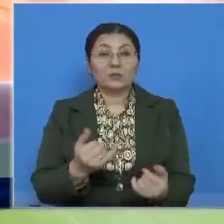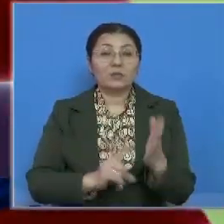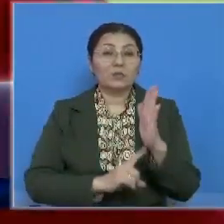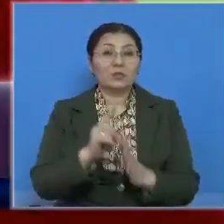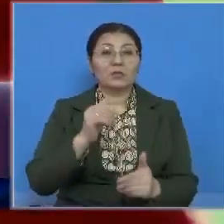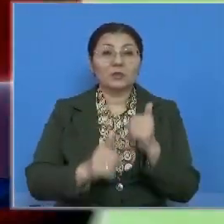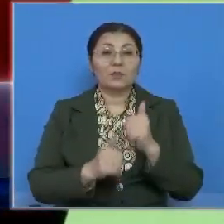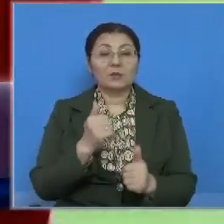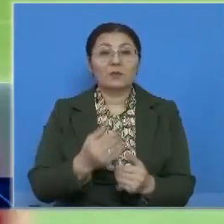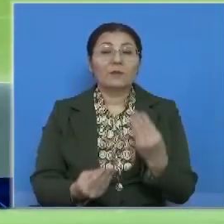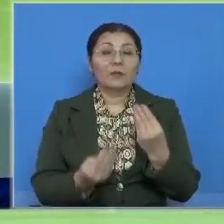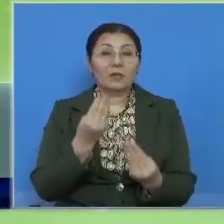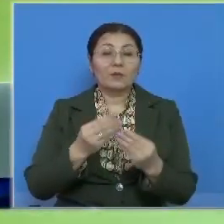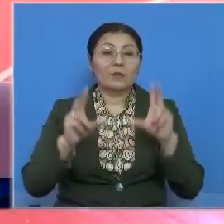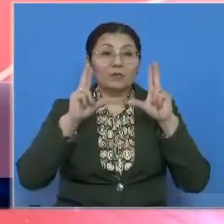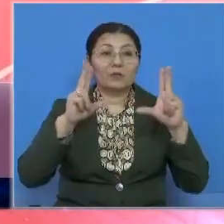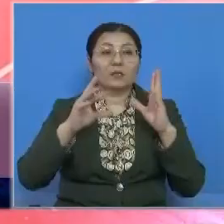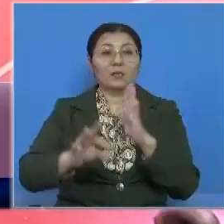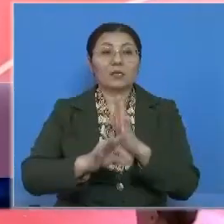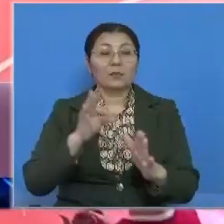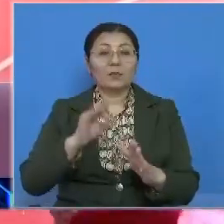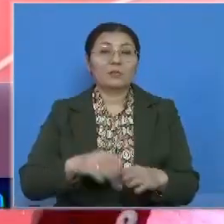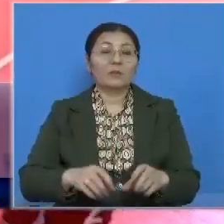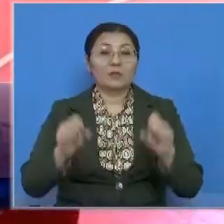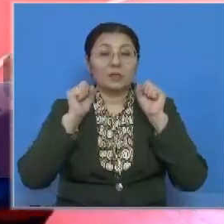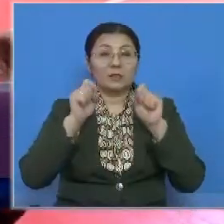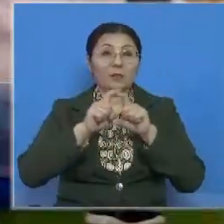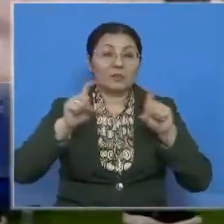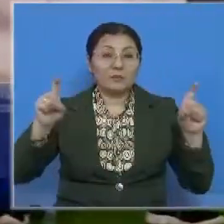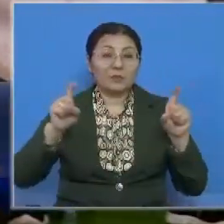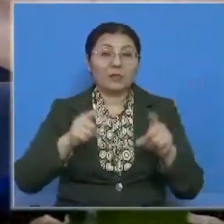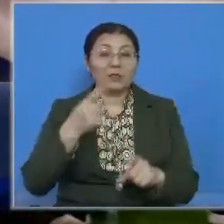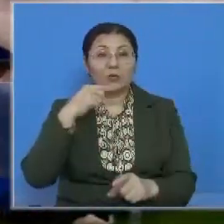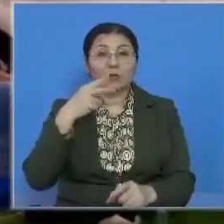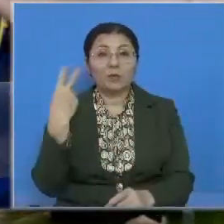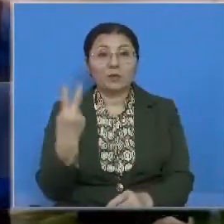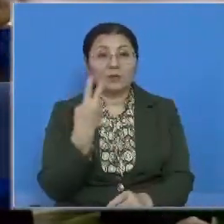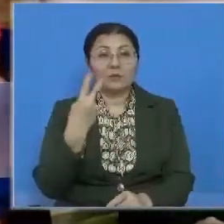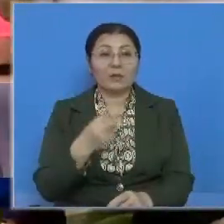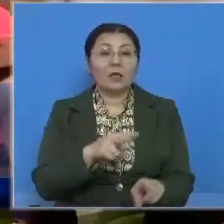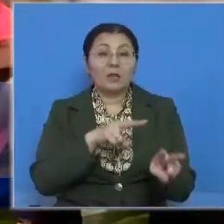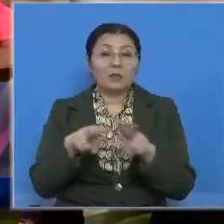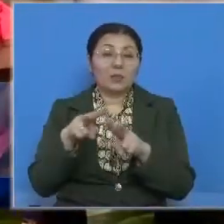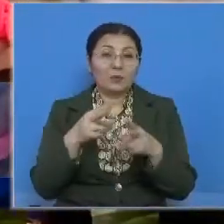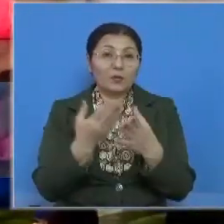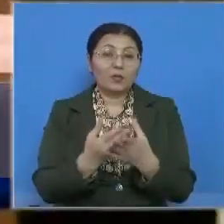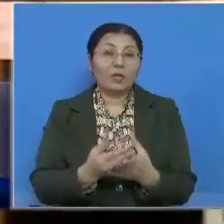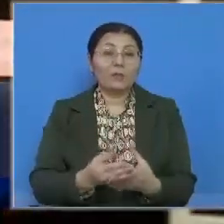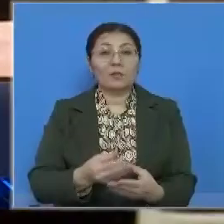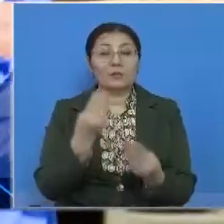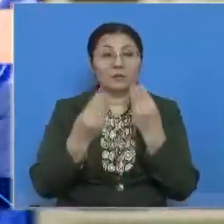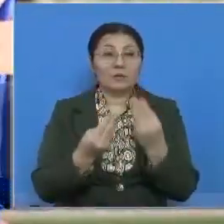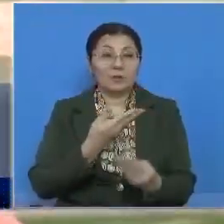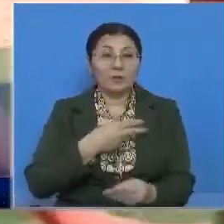соревнования. Для игр волейбол выбрали спортивный зал детско-юношеской спортивной школы номер 2. Наблюдая за игрой и самими участниками,